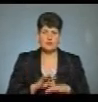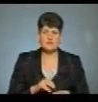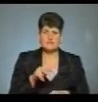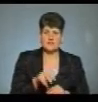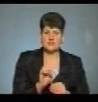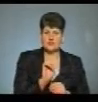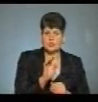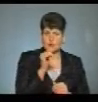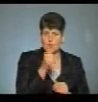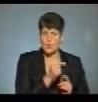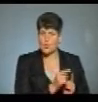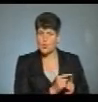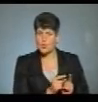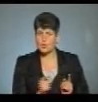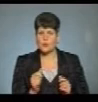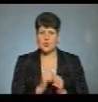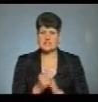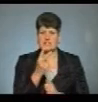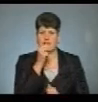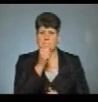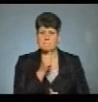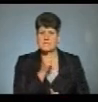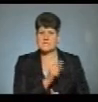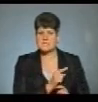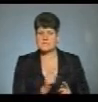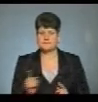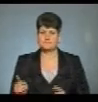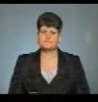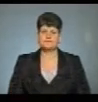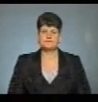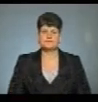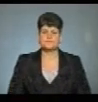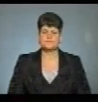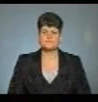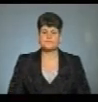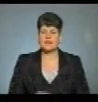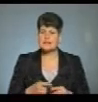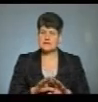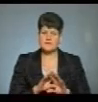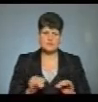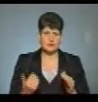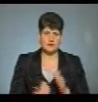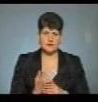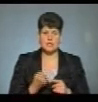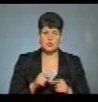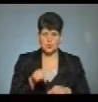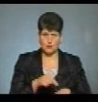2014 року кожних 2 місяці, каже Сергій Коновал. Це вся інформація на цю